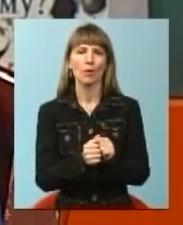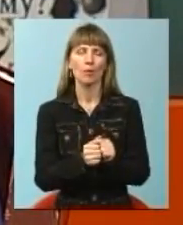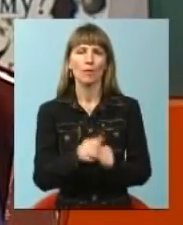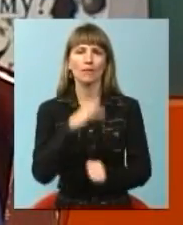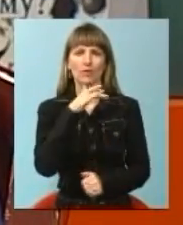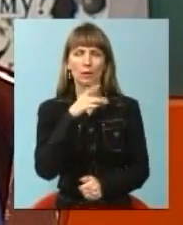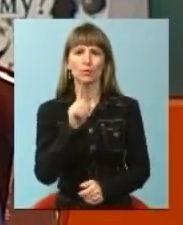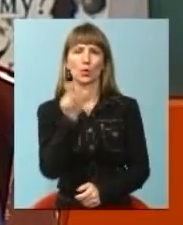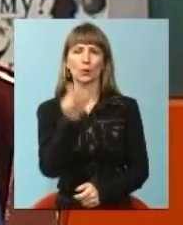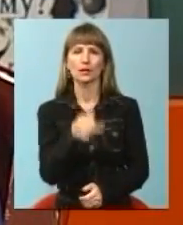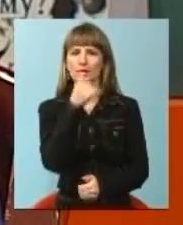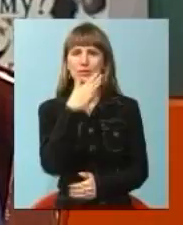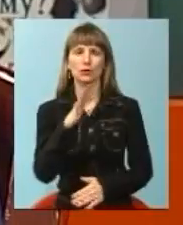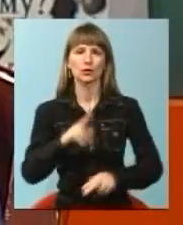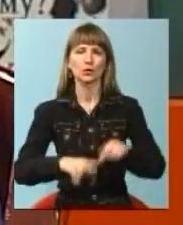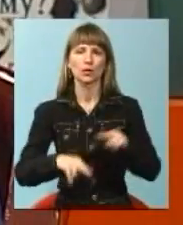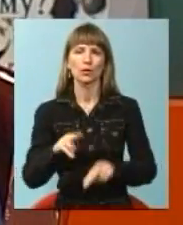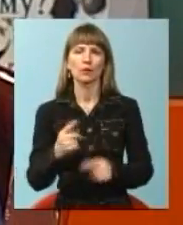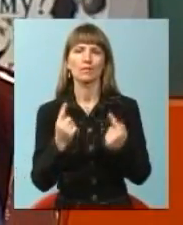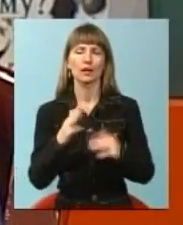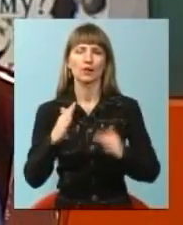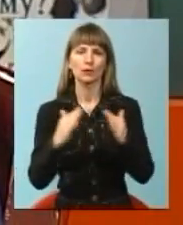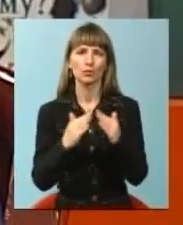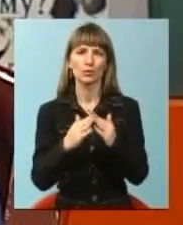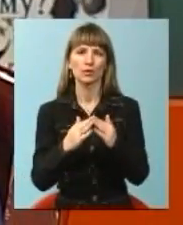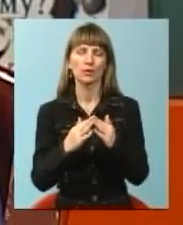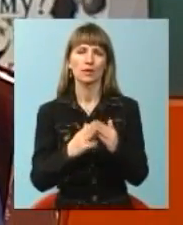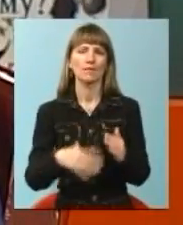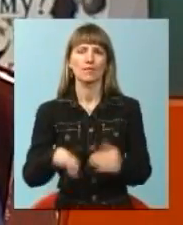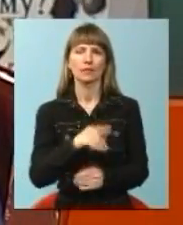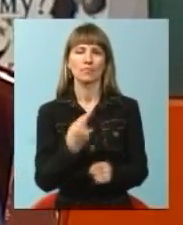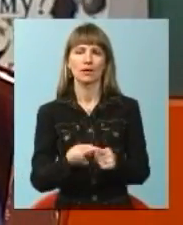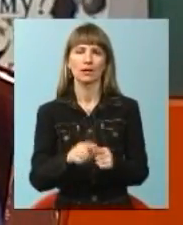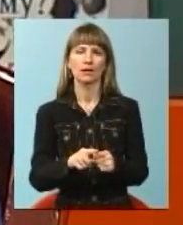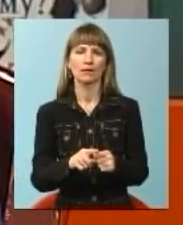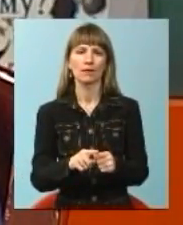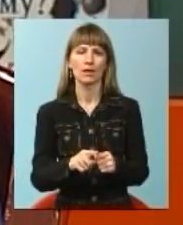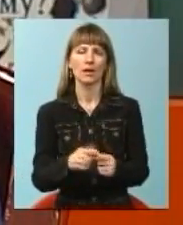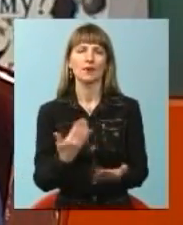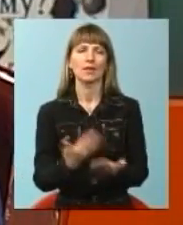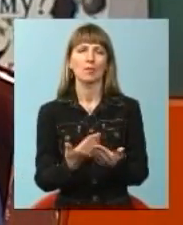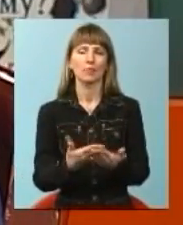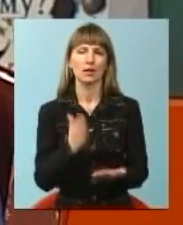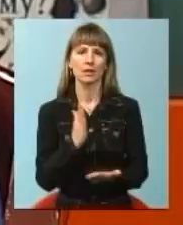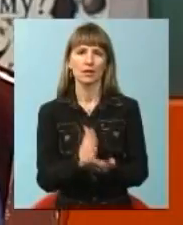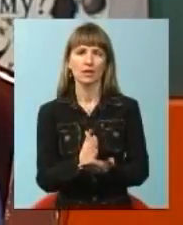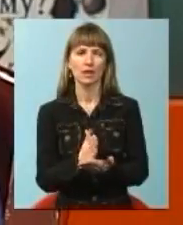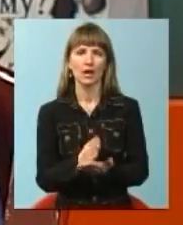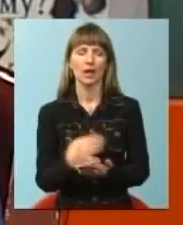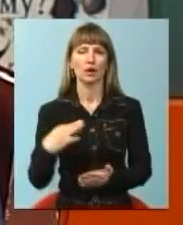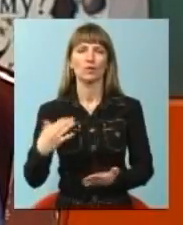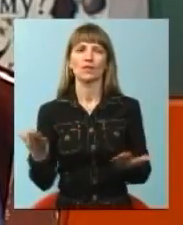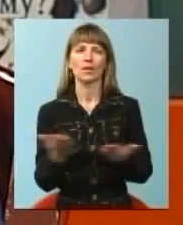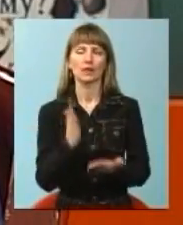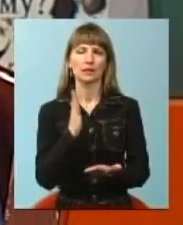що людина не зможе строїти великих будинків, все цього. Наприклад, є речовина,